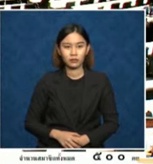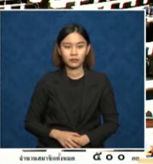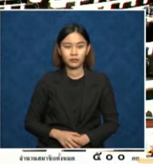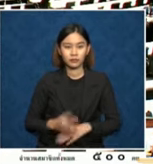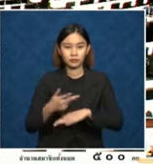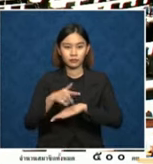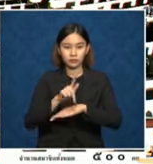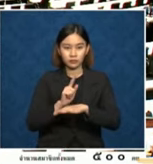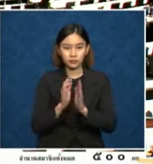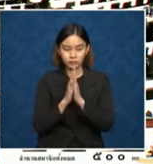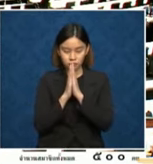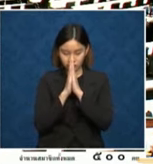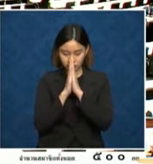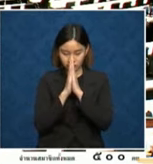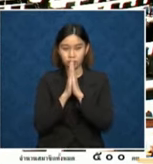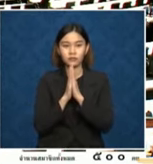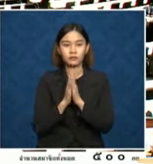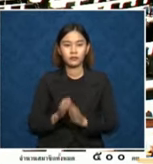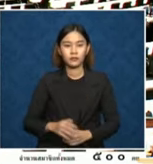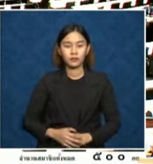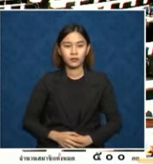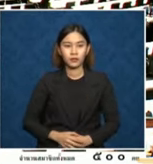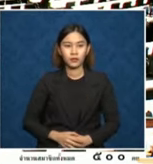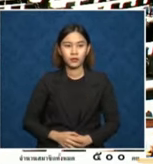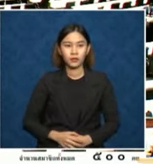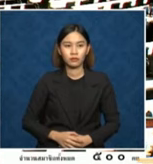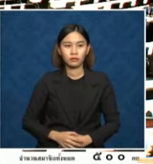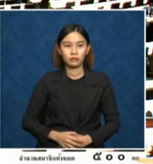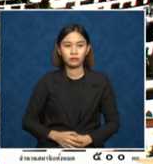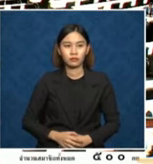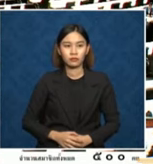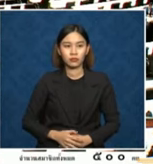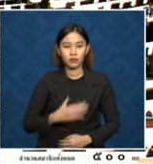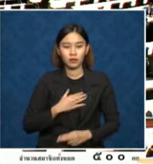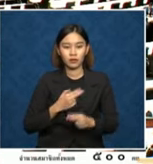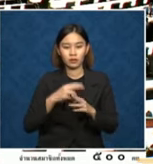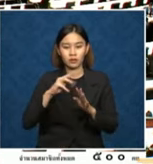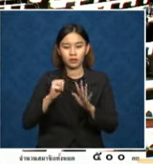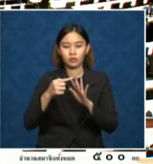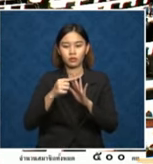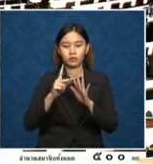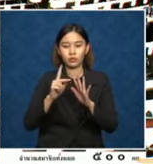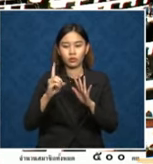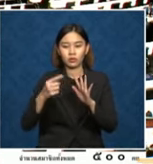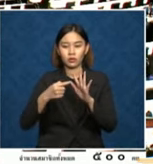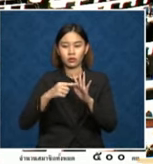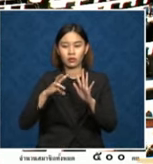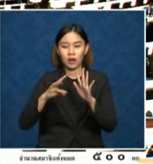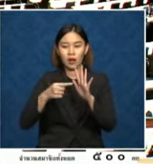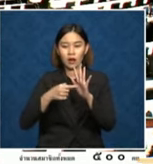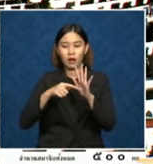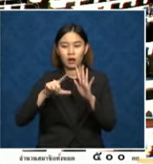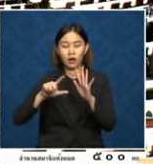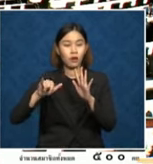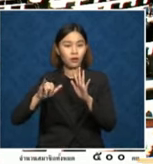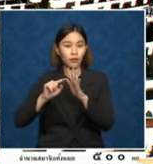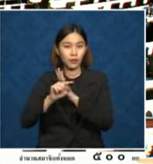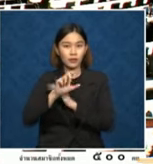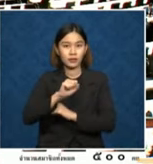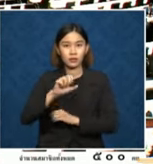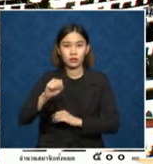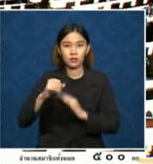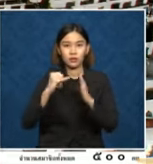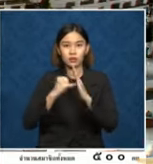กราบเรียนท่านประธานสภาผู้แทนราษฎรด้วยความเคารพนะคะดิฉันมุกดาวันเรื่องศรีนินสมาชิกสภาผู้แทนราษฎรจังหวัดนคร